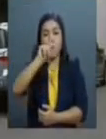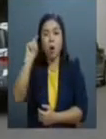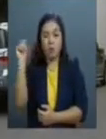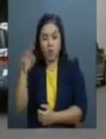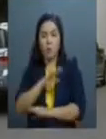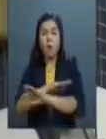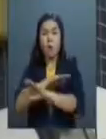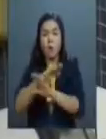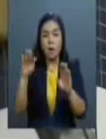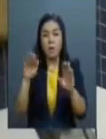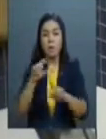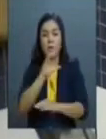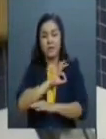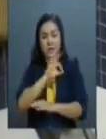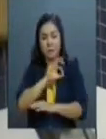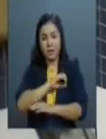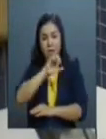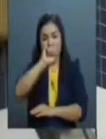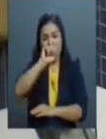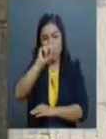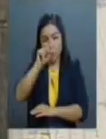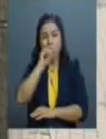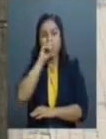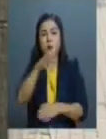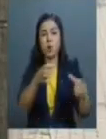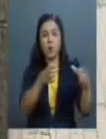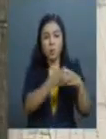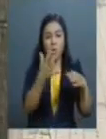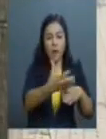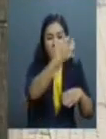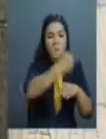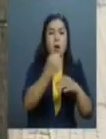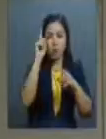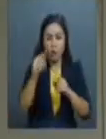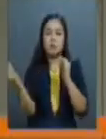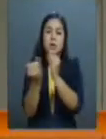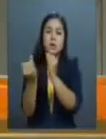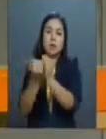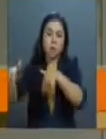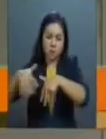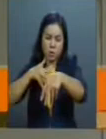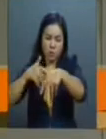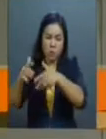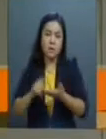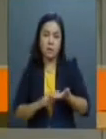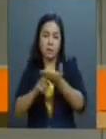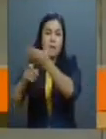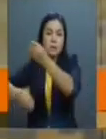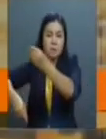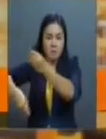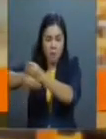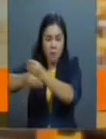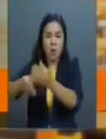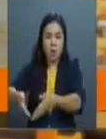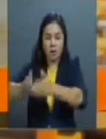ท.แต่ก็อ้างอิงถึงความเป็นนักการเมืองและพรรคการเมืองที่ต้องยึดโยงและใกล้ชิดกับประชาชนจึงมีข้อเสนอเพิ่มเติมให้จัดตั้ง